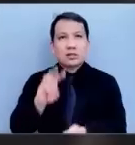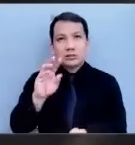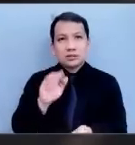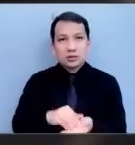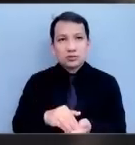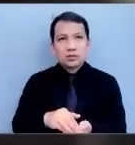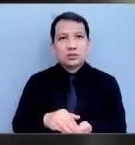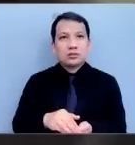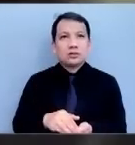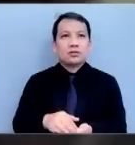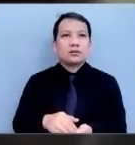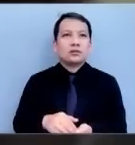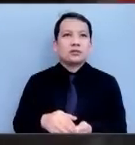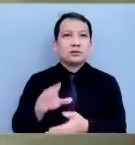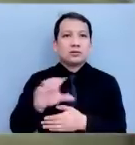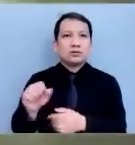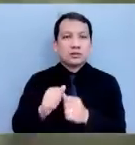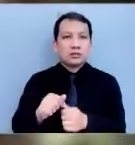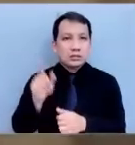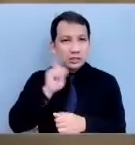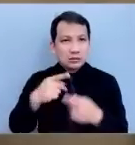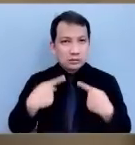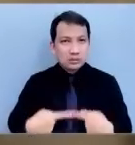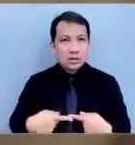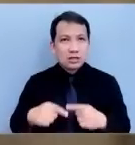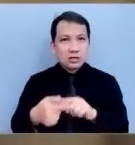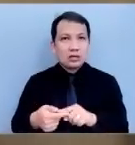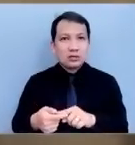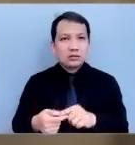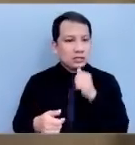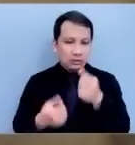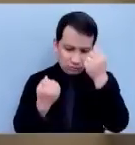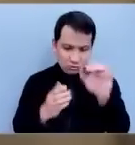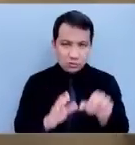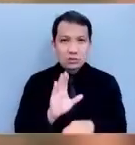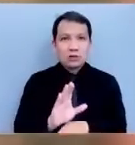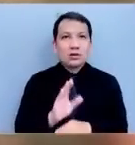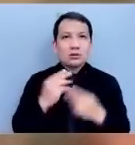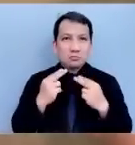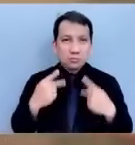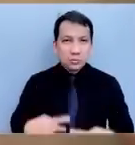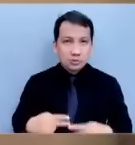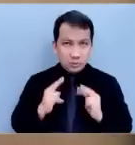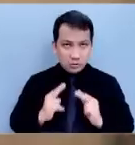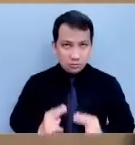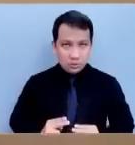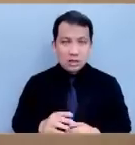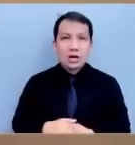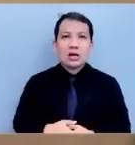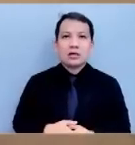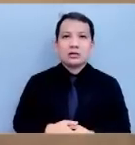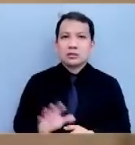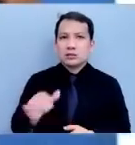pisong piyansa para sa kasong slight physical injury at disobedience to a person in authority. Hindi naman